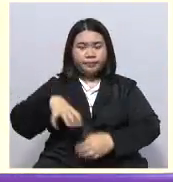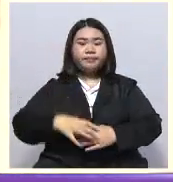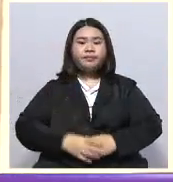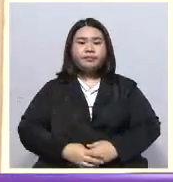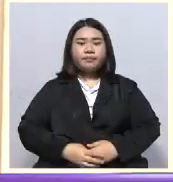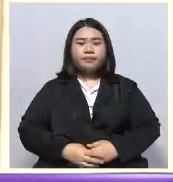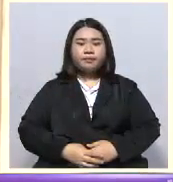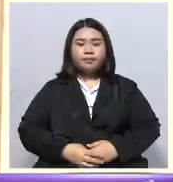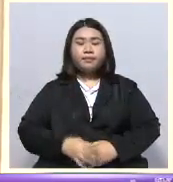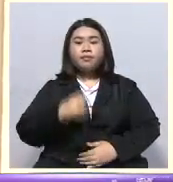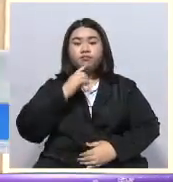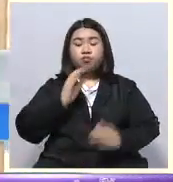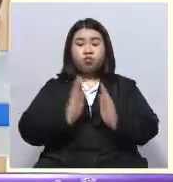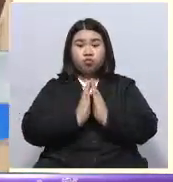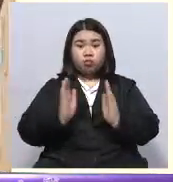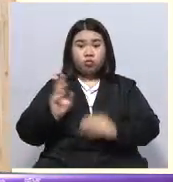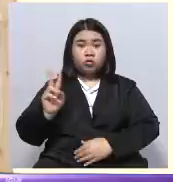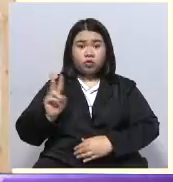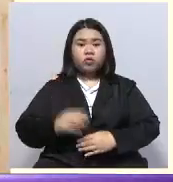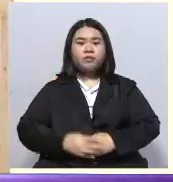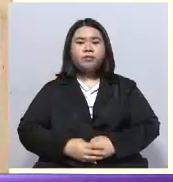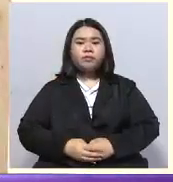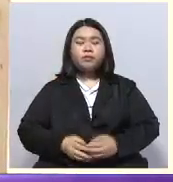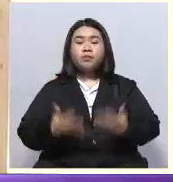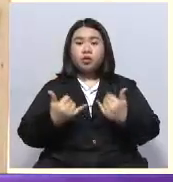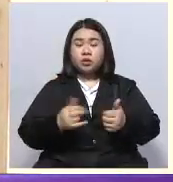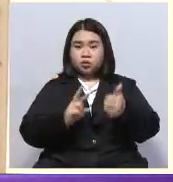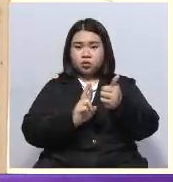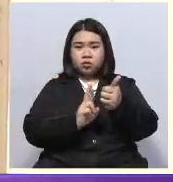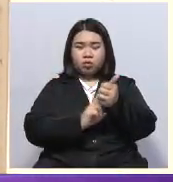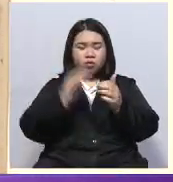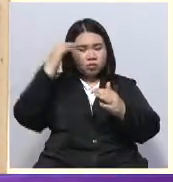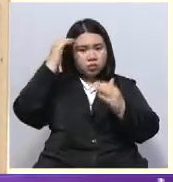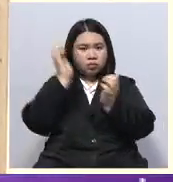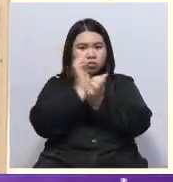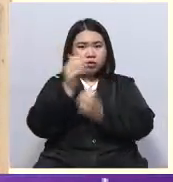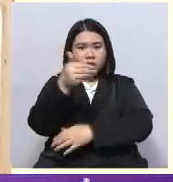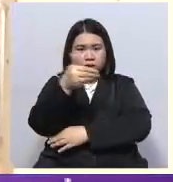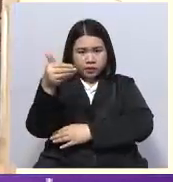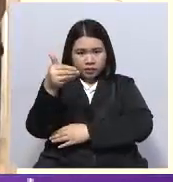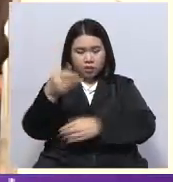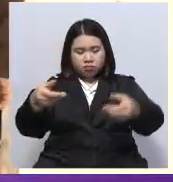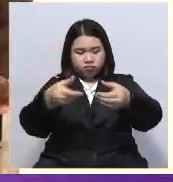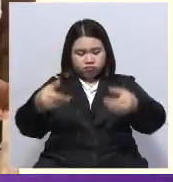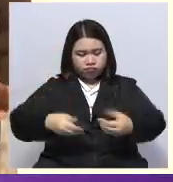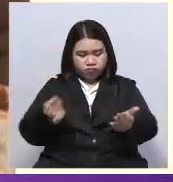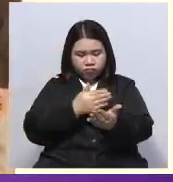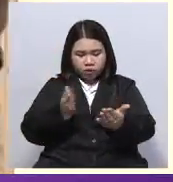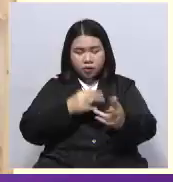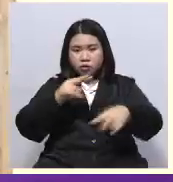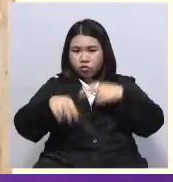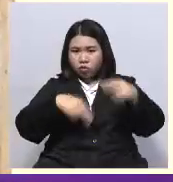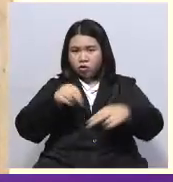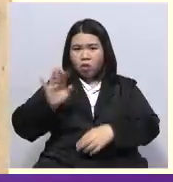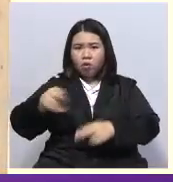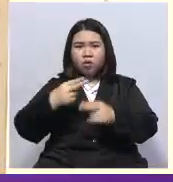ขอบคุณคุณศิริลักษณ์คุณสถานุนะคะขณะนี้รองผู้บัญชาการตำรวจแห่งชาติอยู่ระหว่างการตรวจสอบสำนวนคดีของนายเปรม